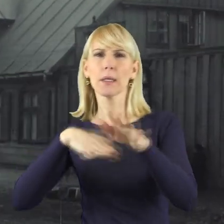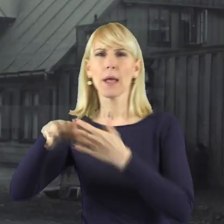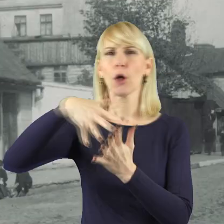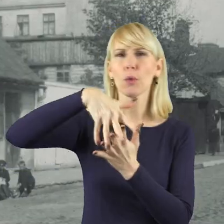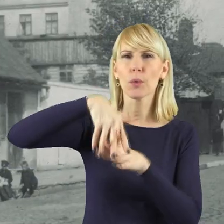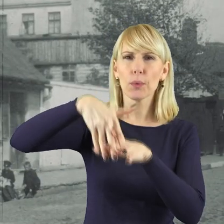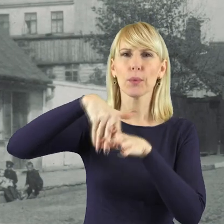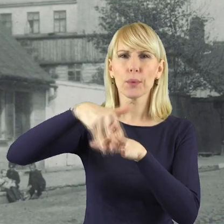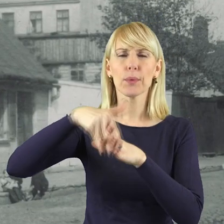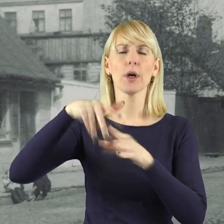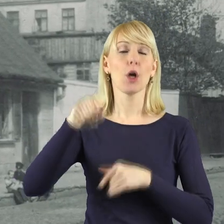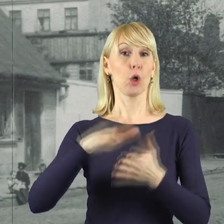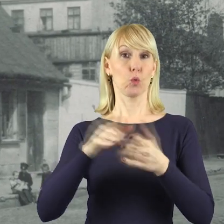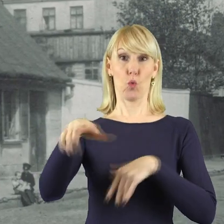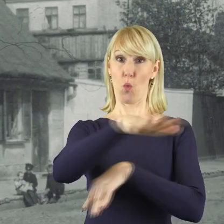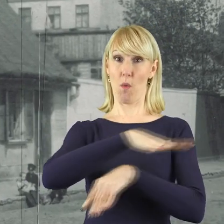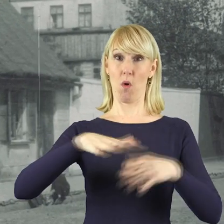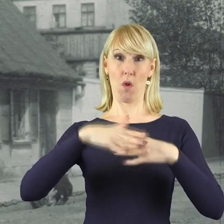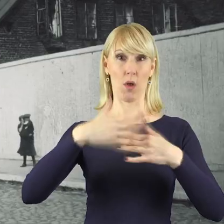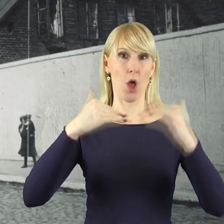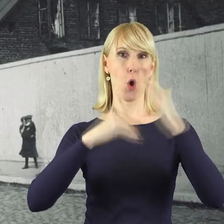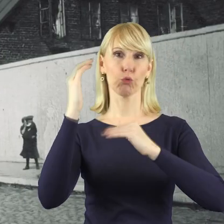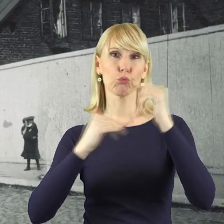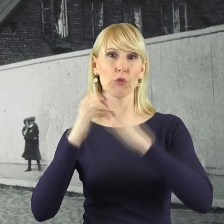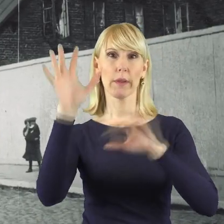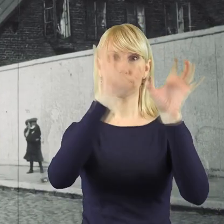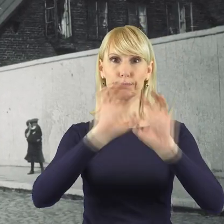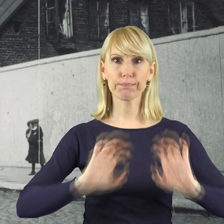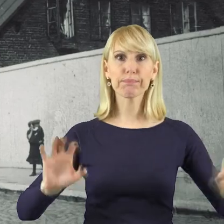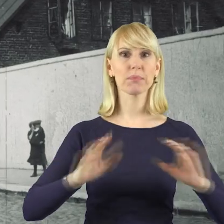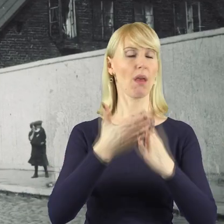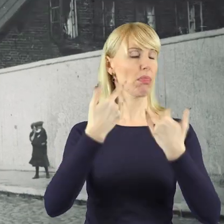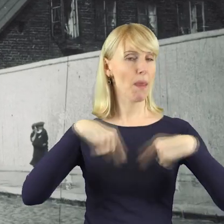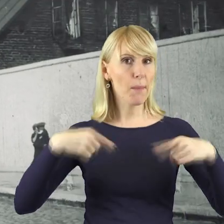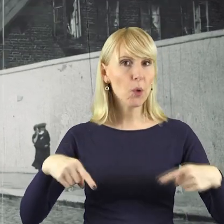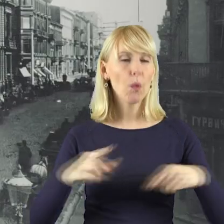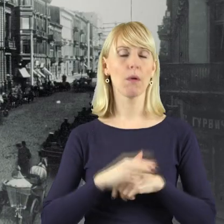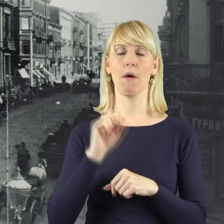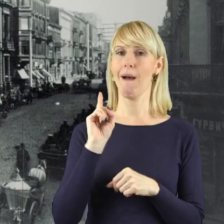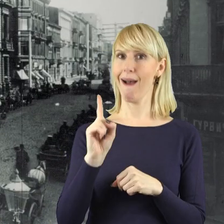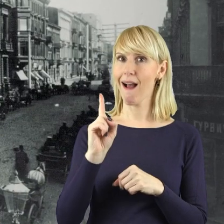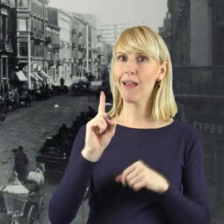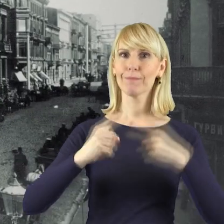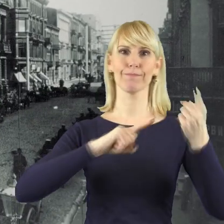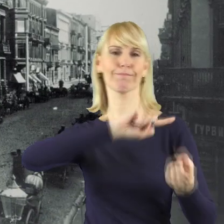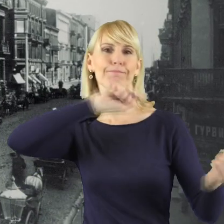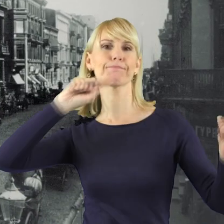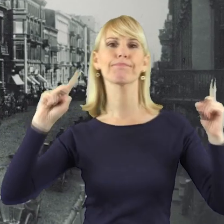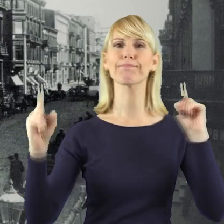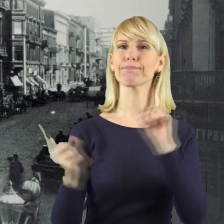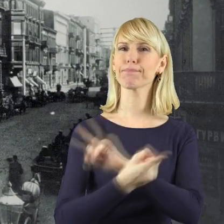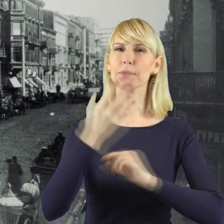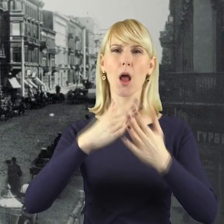rzemieślników nie dały pola do tworzenia rozbudowanej dekoracji. Dopiero wkroczenie Łodzi w wielkomiejską fazę